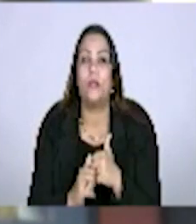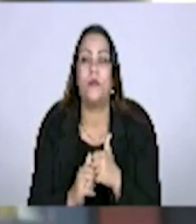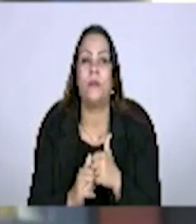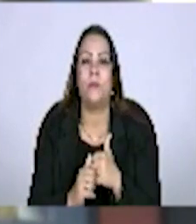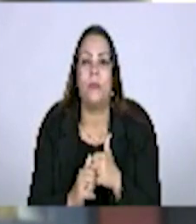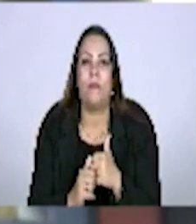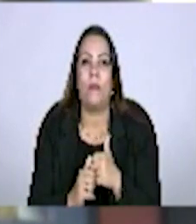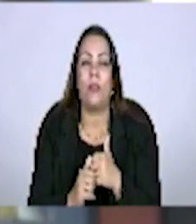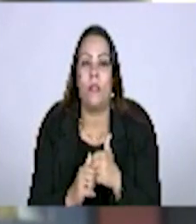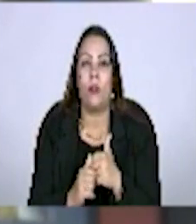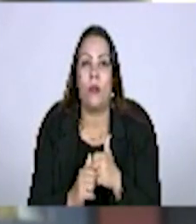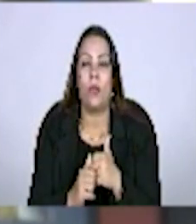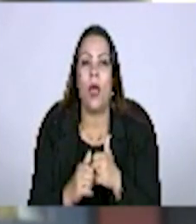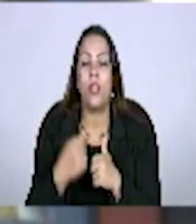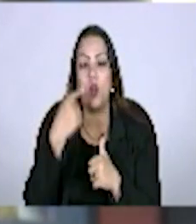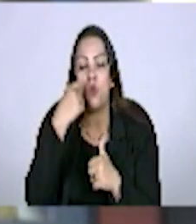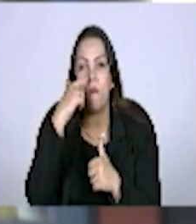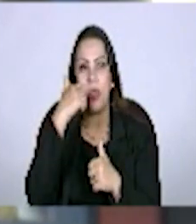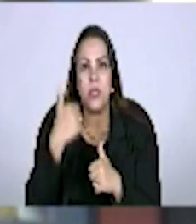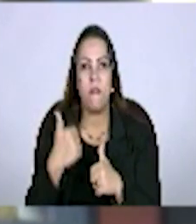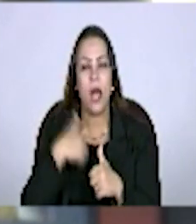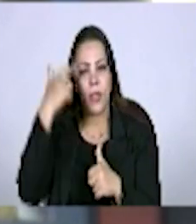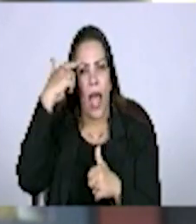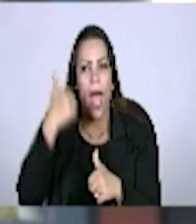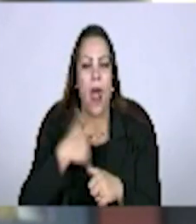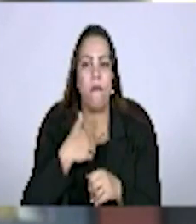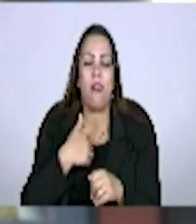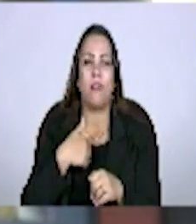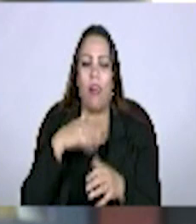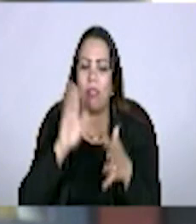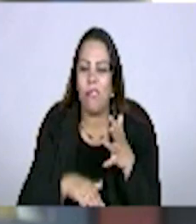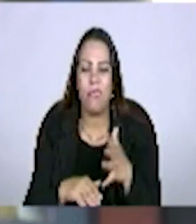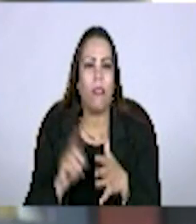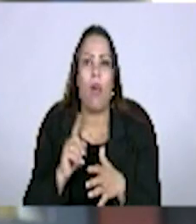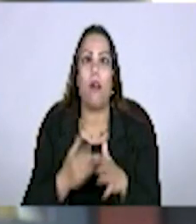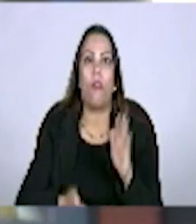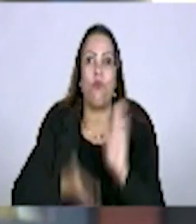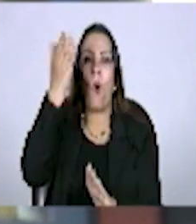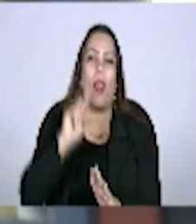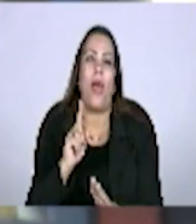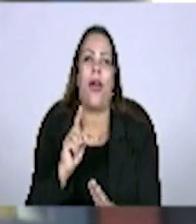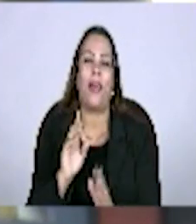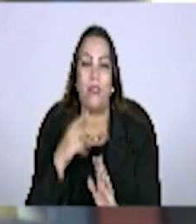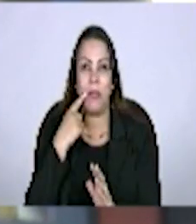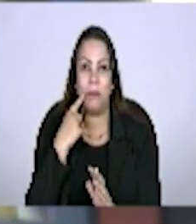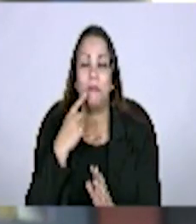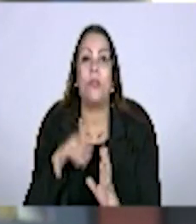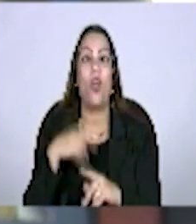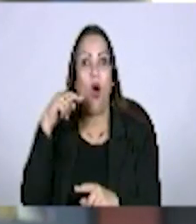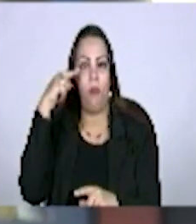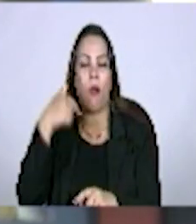دايما قدر نفسك وقدر مواهبك وقدر قدراتك ما تبالغ ش فيها وما يخدك الخيلاء كده